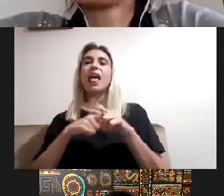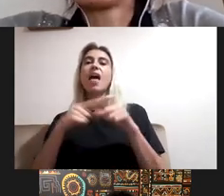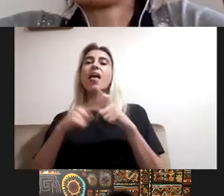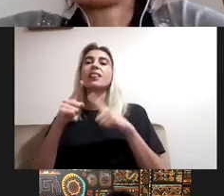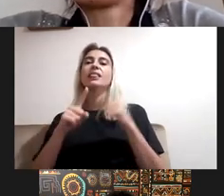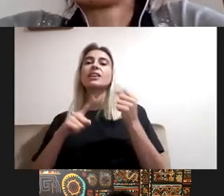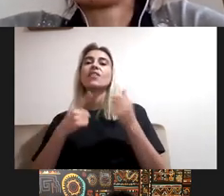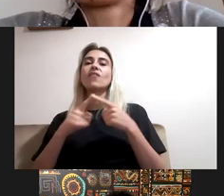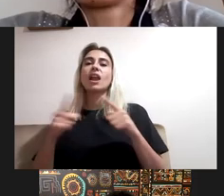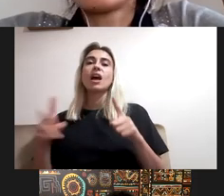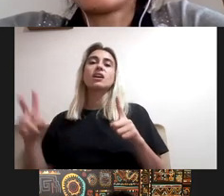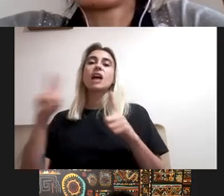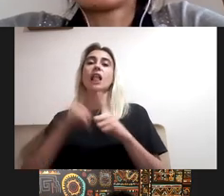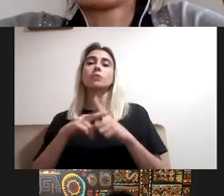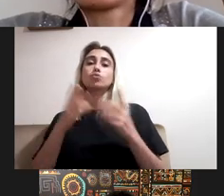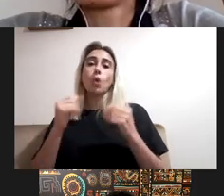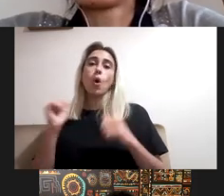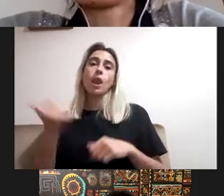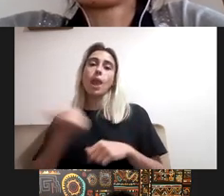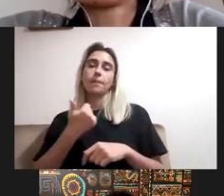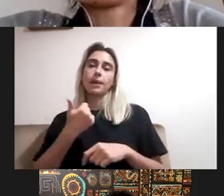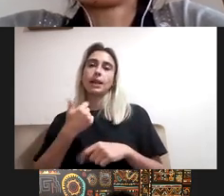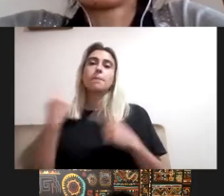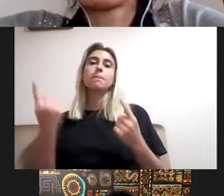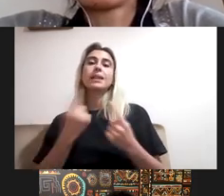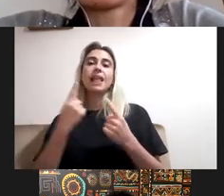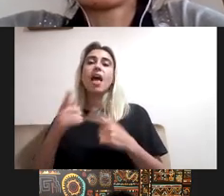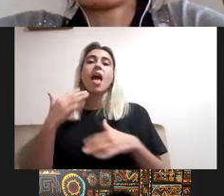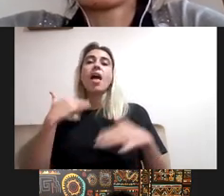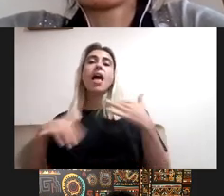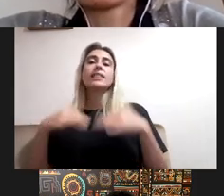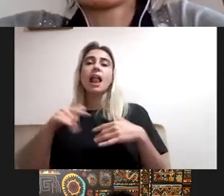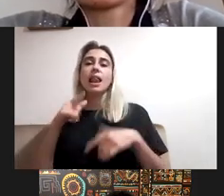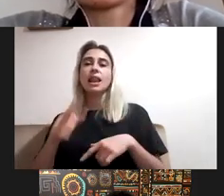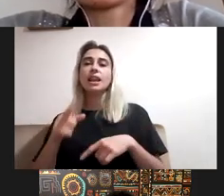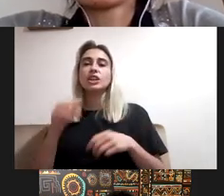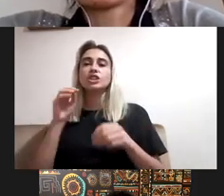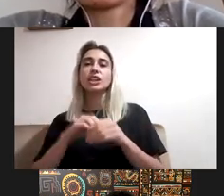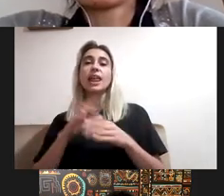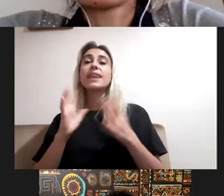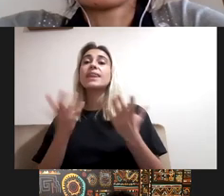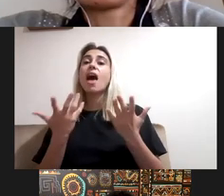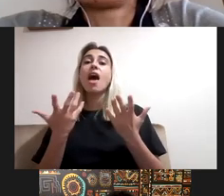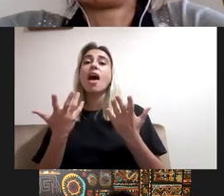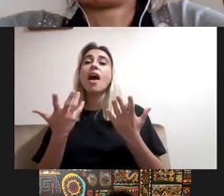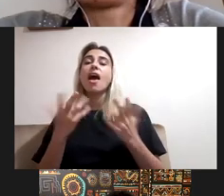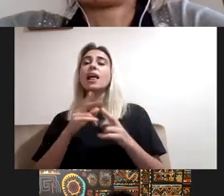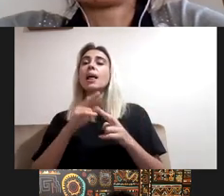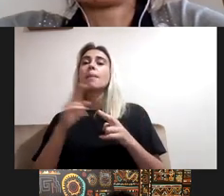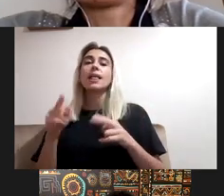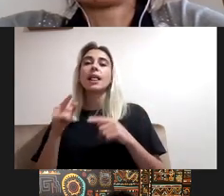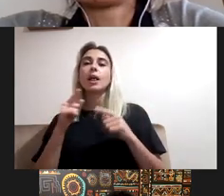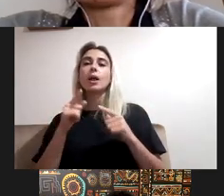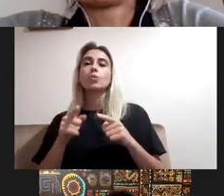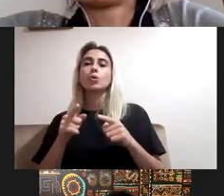insanların katılımları çok önemli. Bir de engellilik bazında ne tür acaba şeyler, ya buna doğrudan